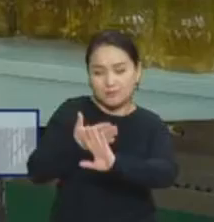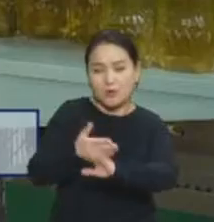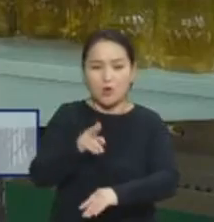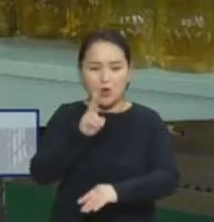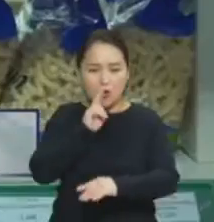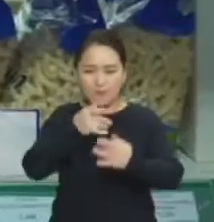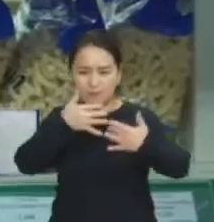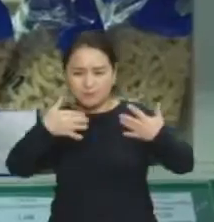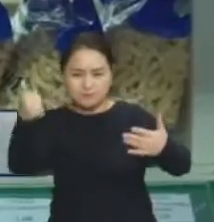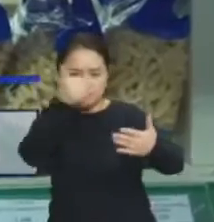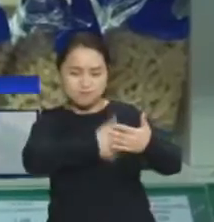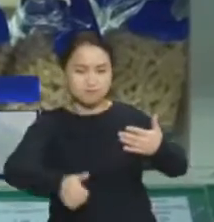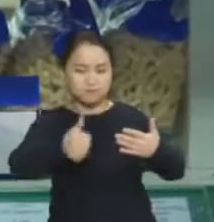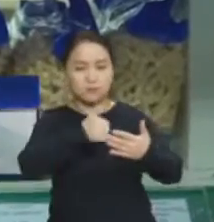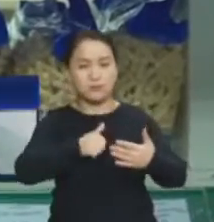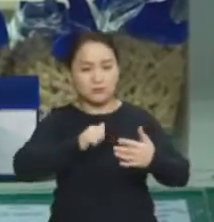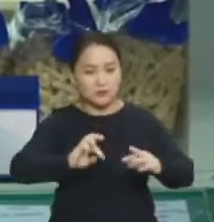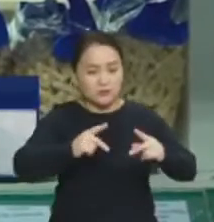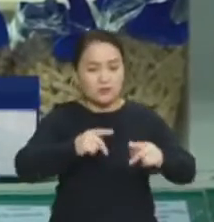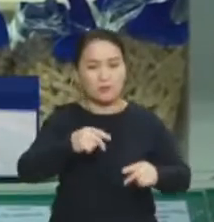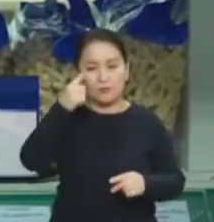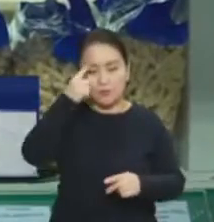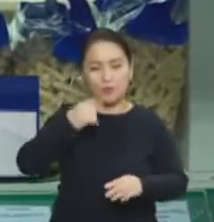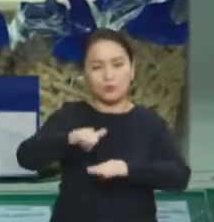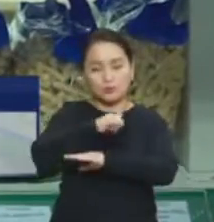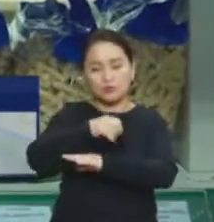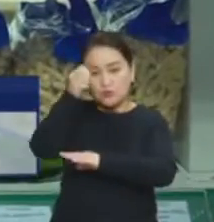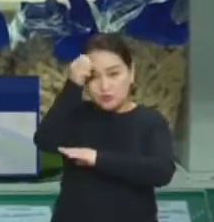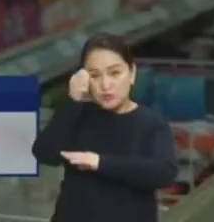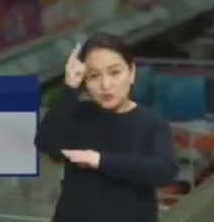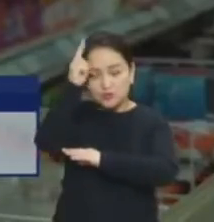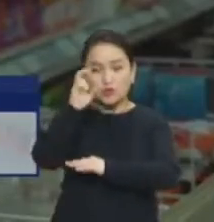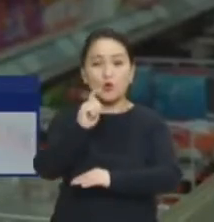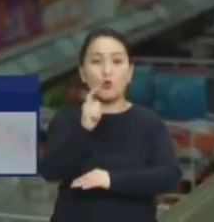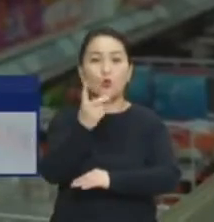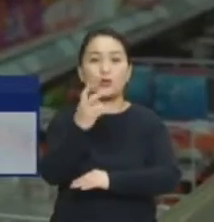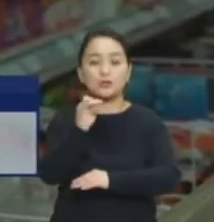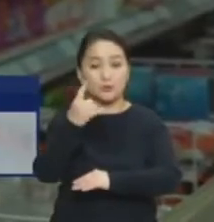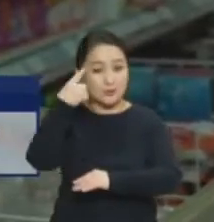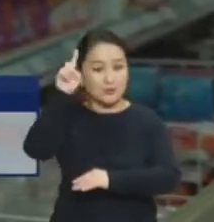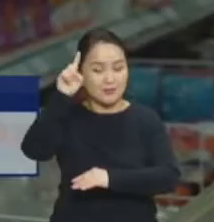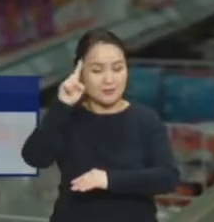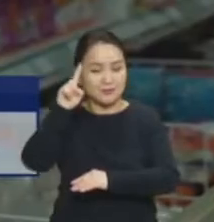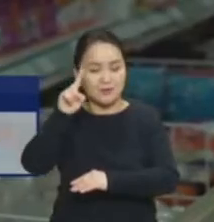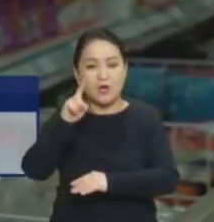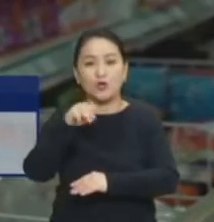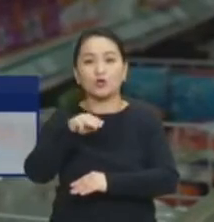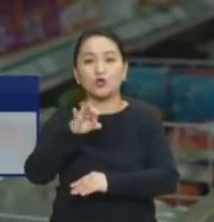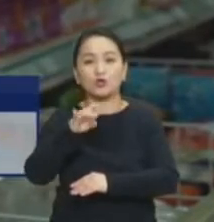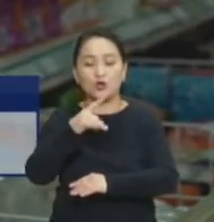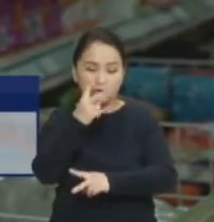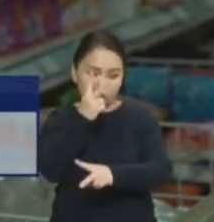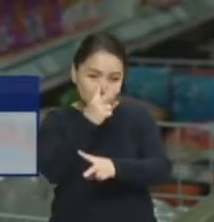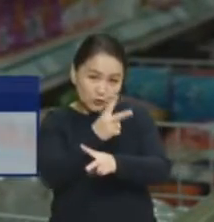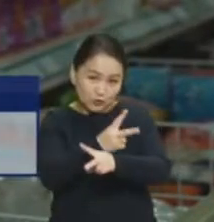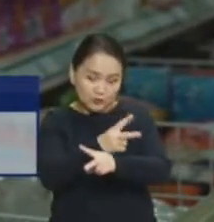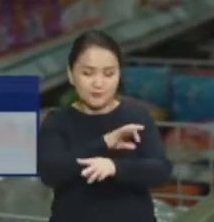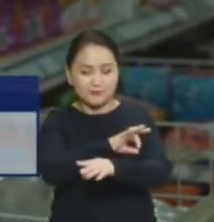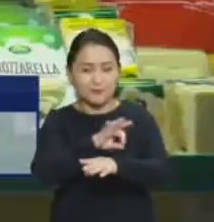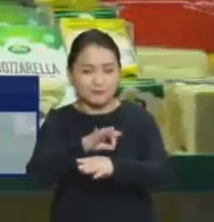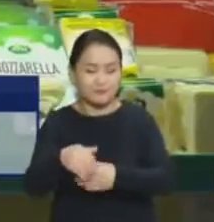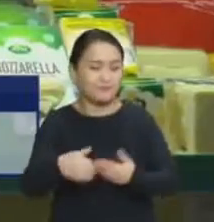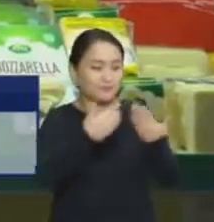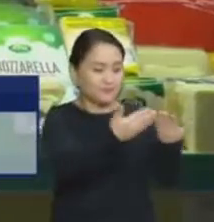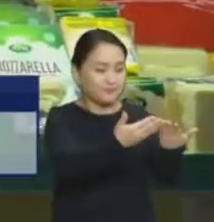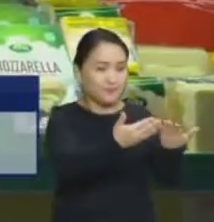хангамжийг сайжруулах хувьсгал хийх санаачлалыг Монгол Улсын ерөнхийлөгч хүрээсээ гаргаж улсын хурлын тогтоолын цэцлийг улсын хурлд өргөн барьсан. Энэ дагуу улсын хурал засгийн